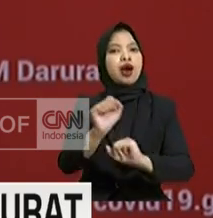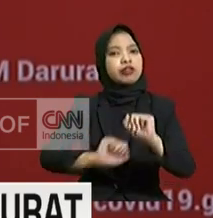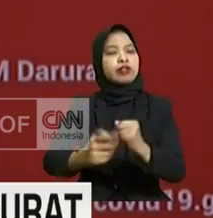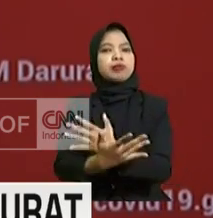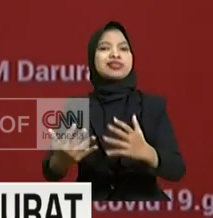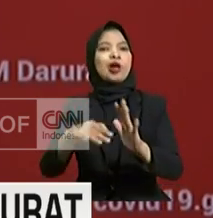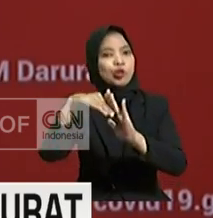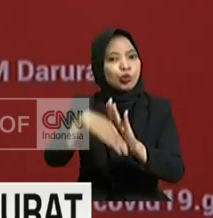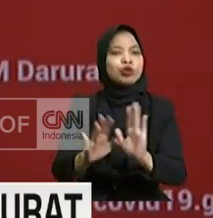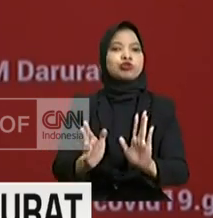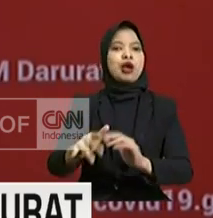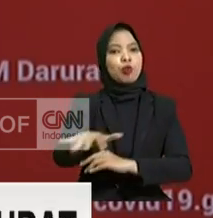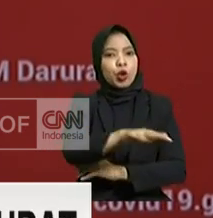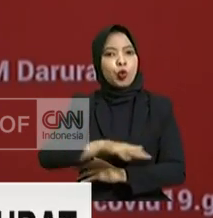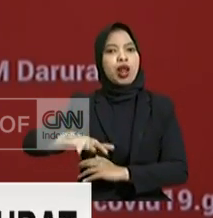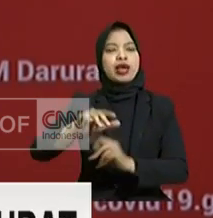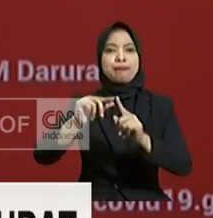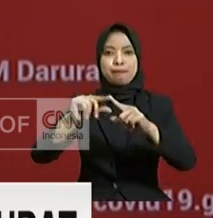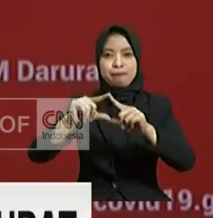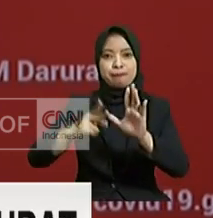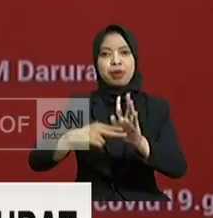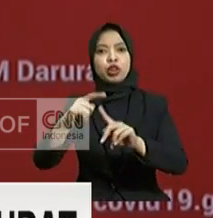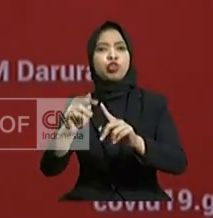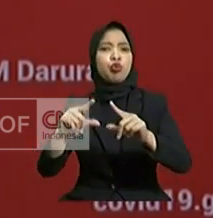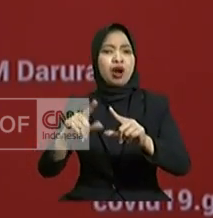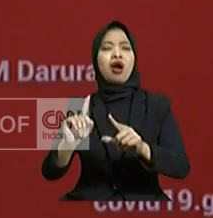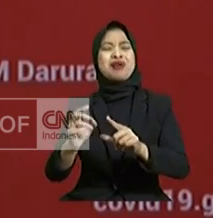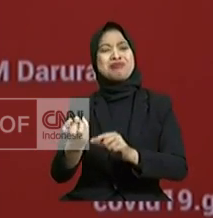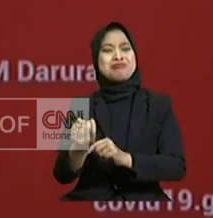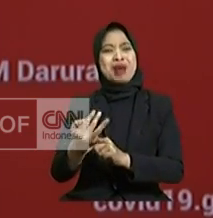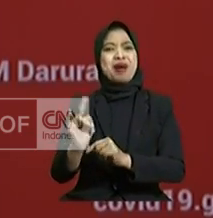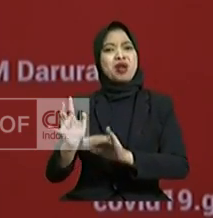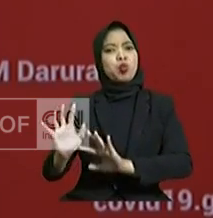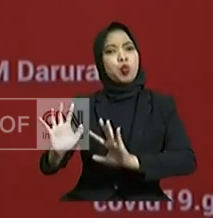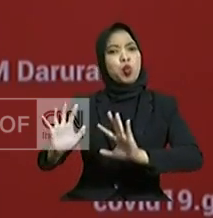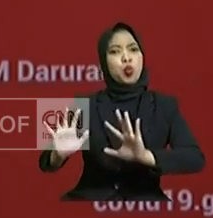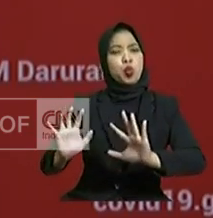meski di wilayah pantura masih ada pergerakan masyarakat yang cukup tinggi